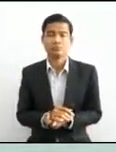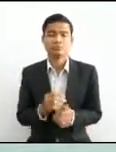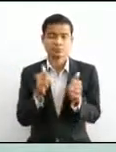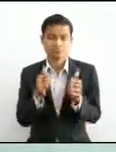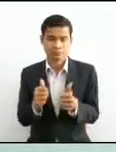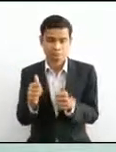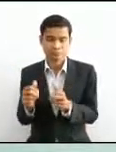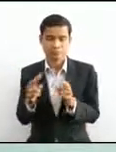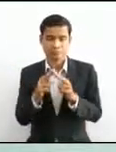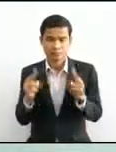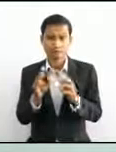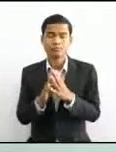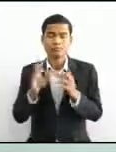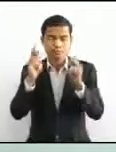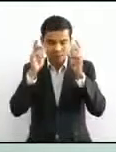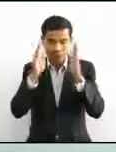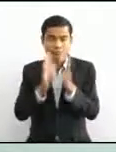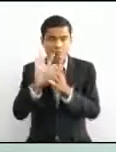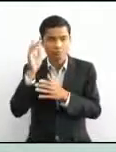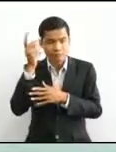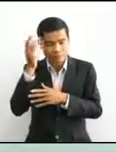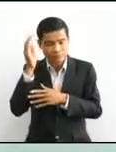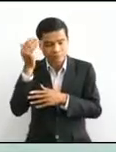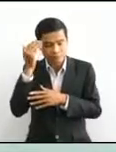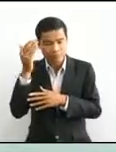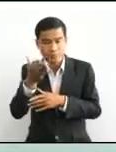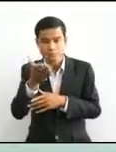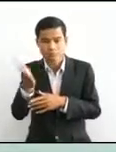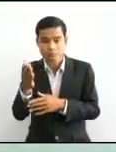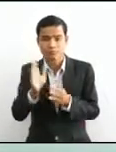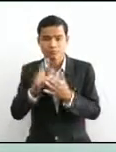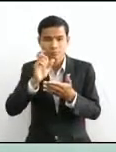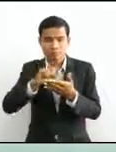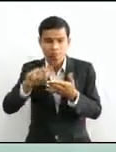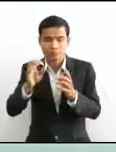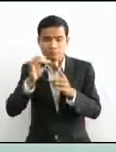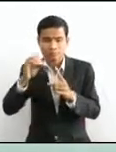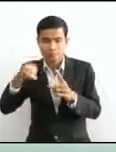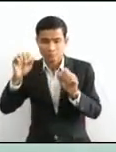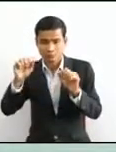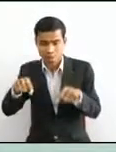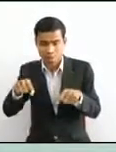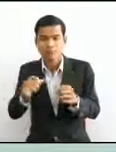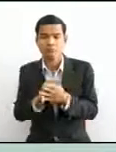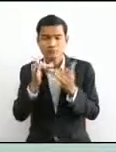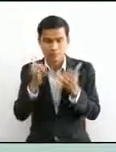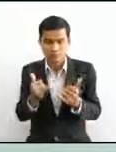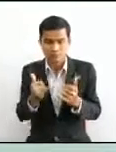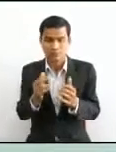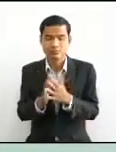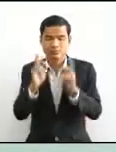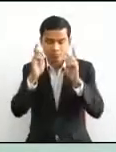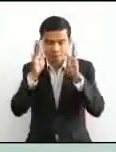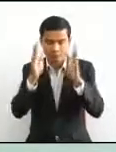Chá, lọ nè con nè cử. Xin khăn nâng chư chạy thác con thông ốc nìa. Chế bằng cách là bà thông ốc nìa ná. À lấy, nè